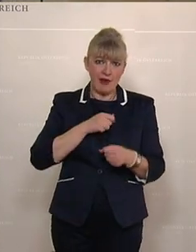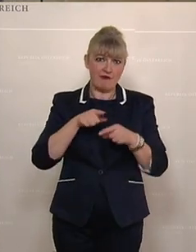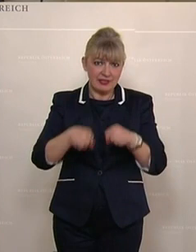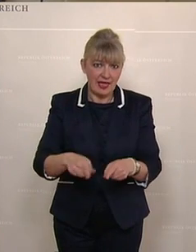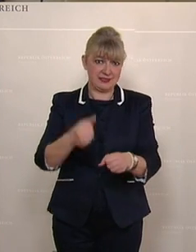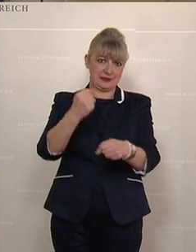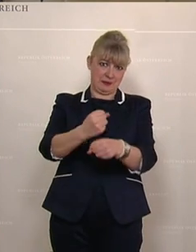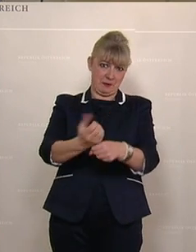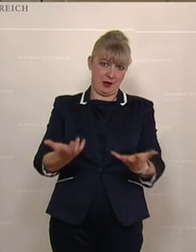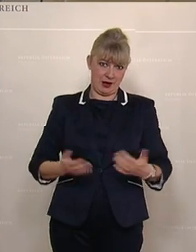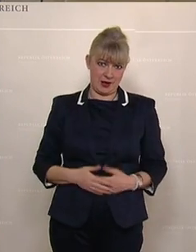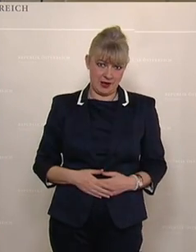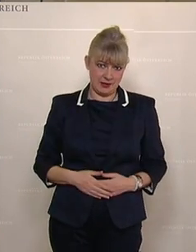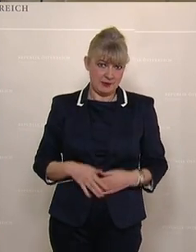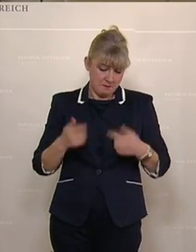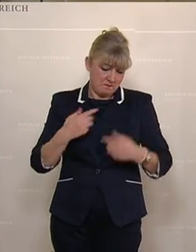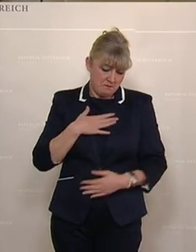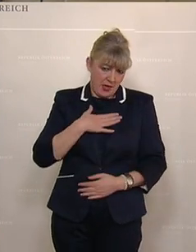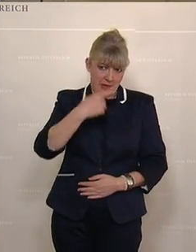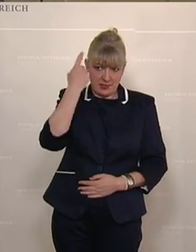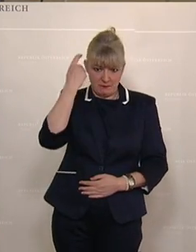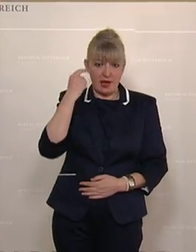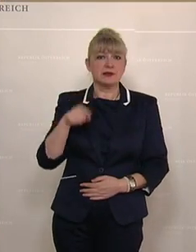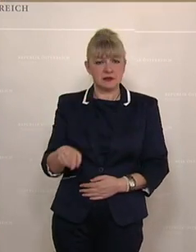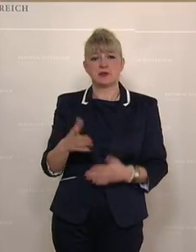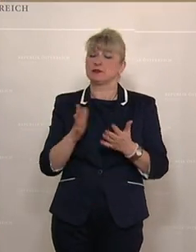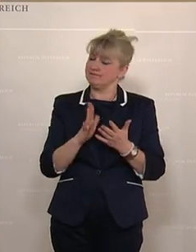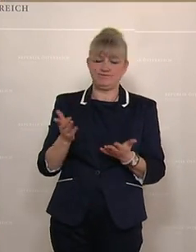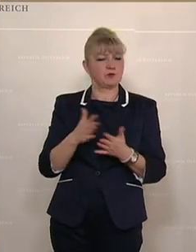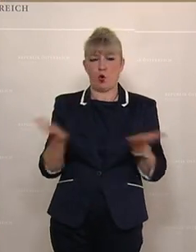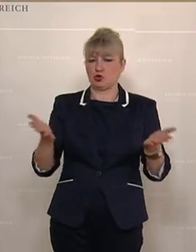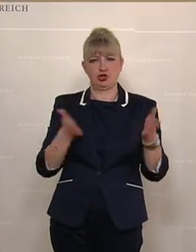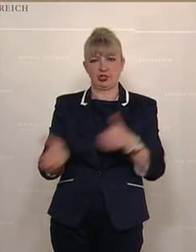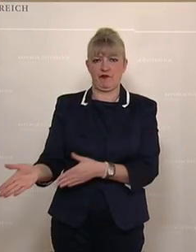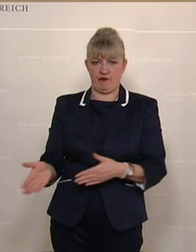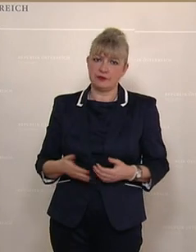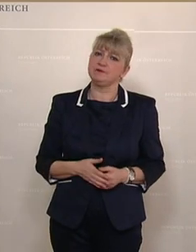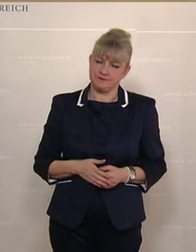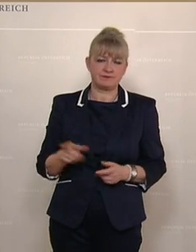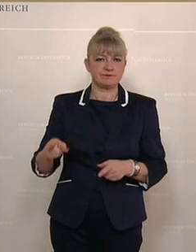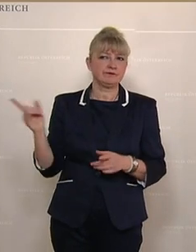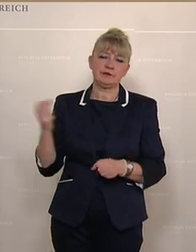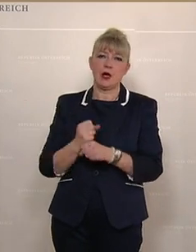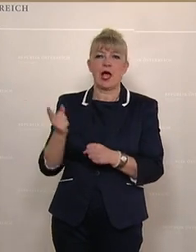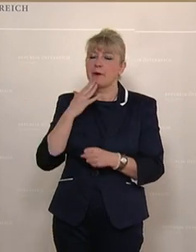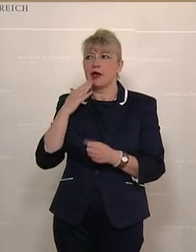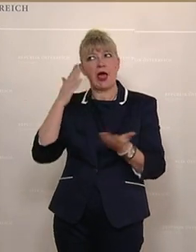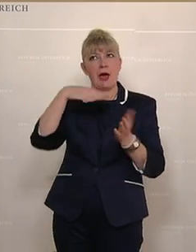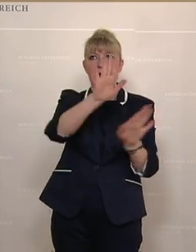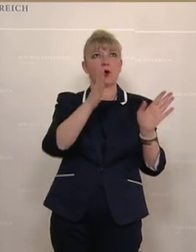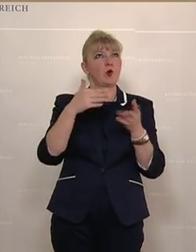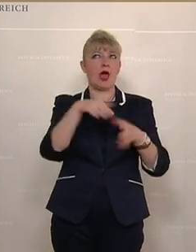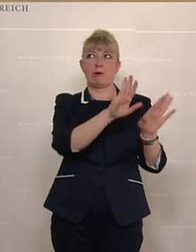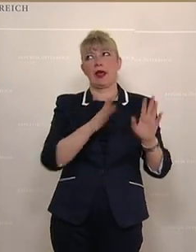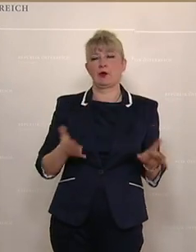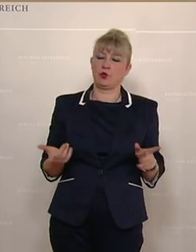abzufangen. Das ist aus meiner Sicht ein großes Versagen, von dem hier abgelenkt wird mit dem